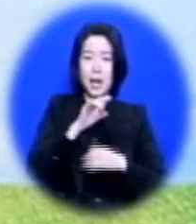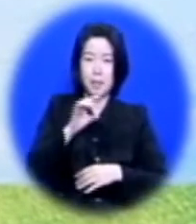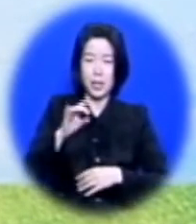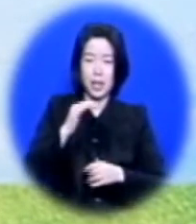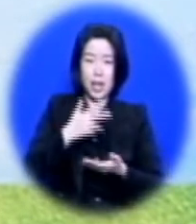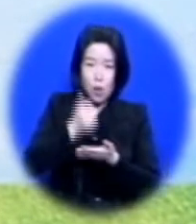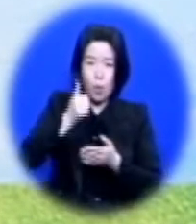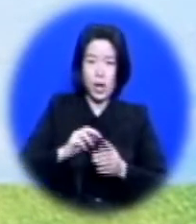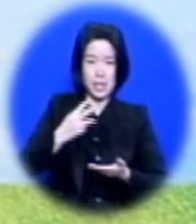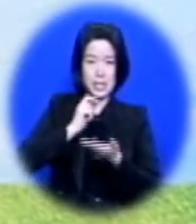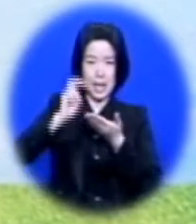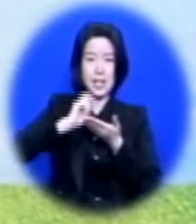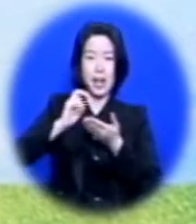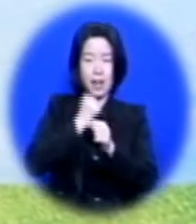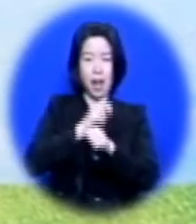찬양하여라